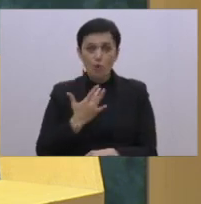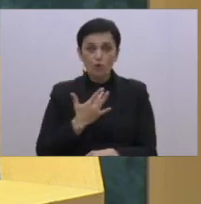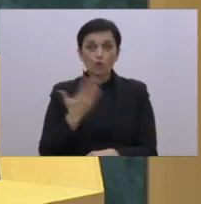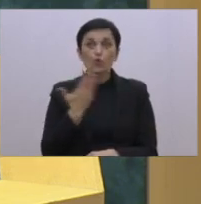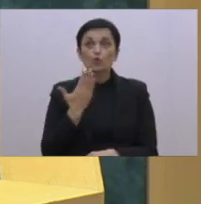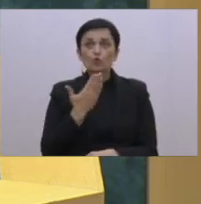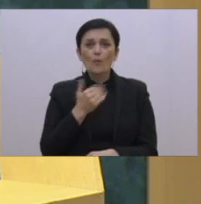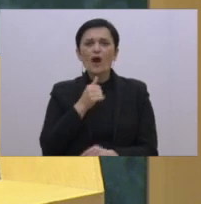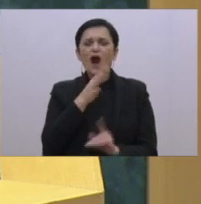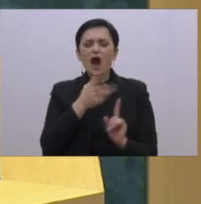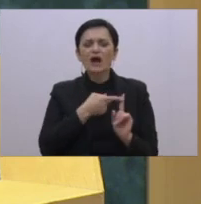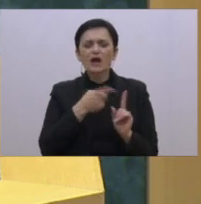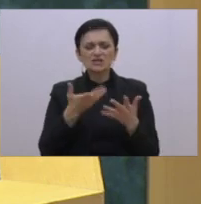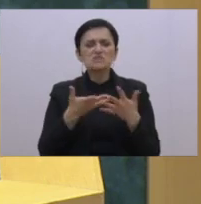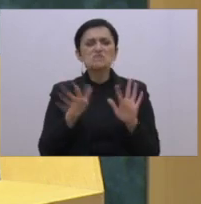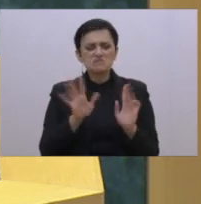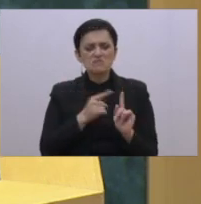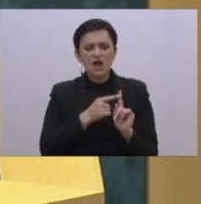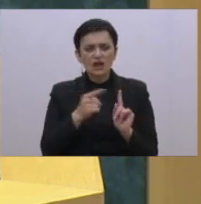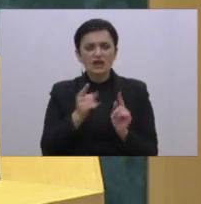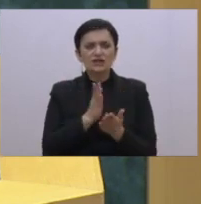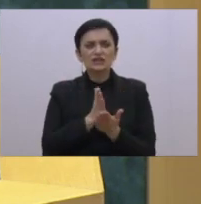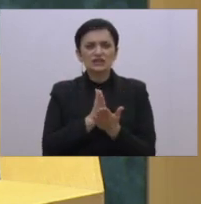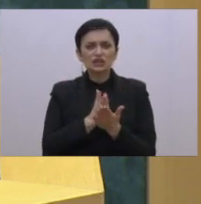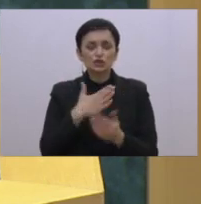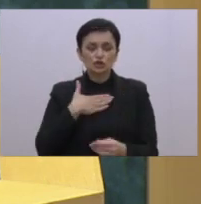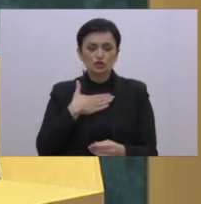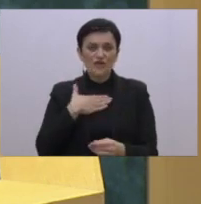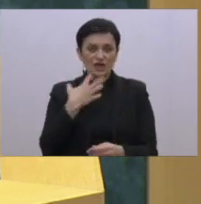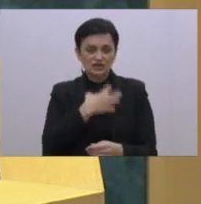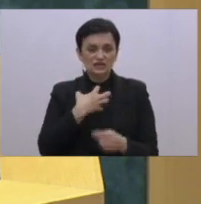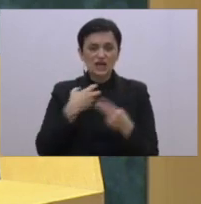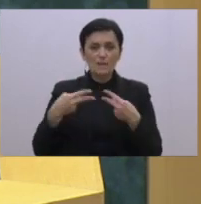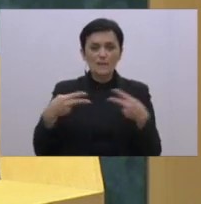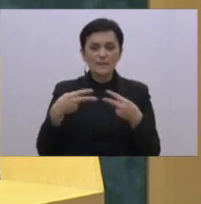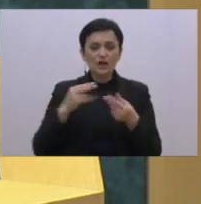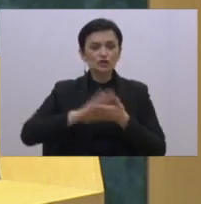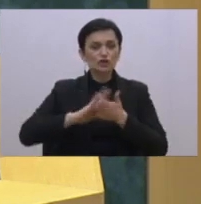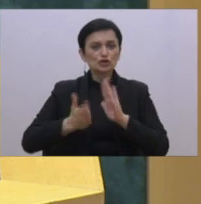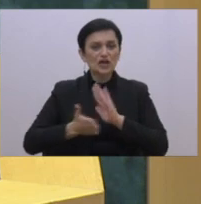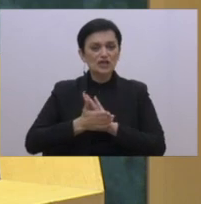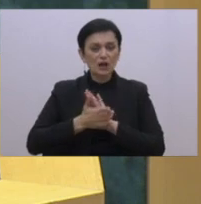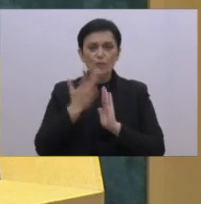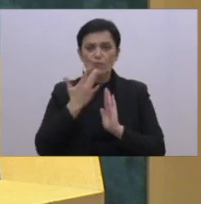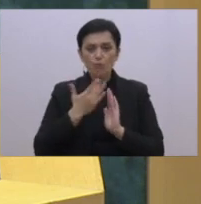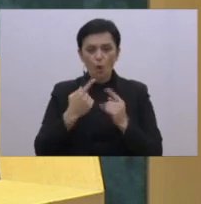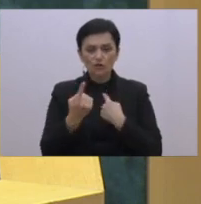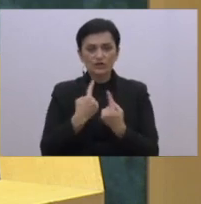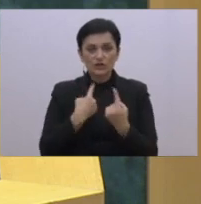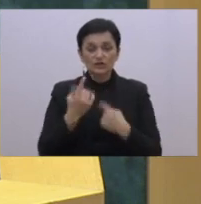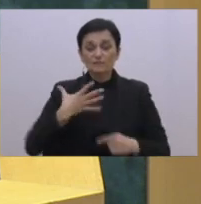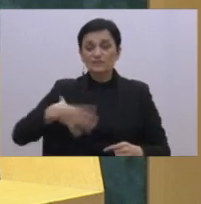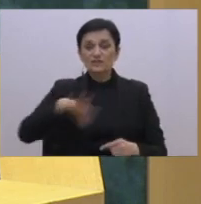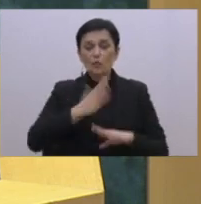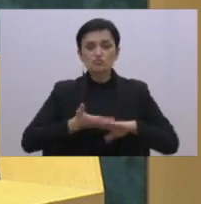რომელიც არც წელზე მეტი ხნის განმავლობაში წარმოადგენდა ჩვენ სტრატეგიულ პარტნიორებთან შეთანხმებულ პოლიტიკას.